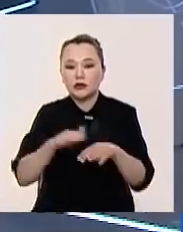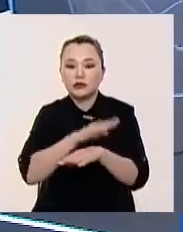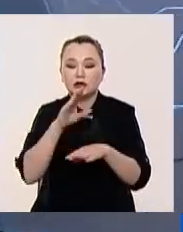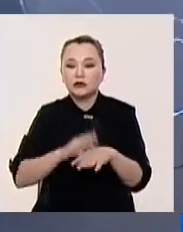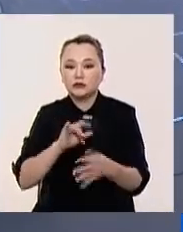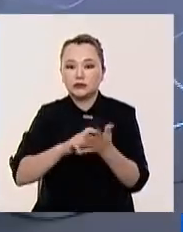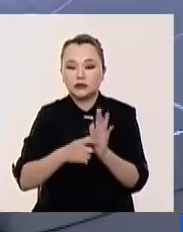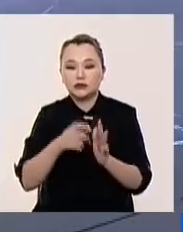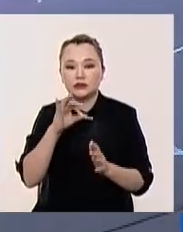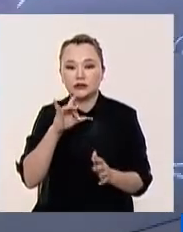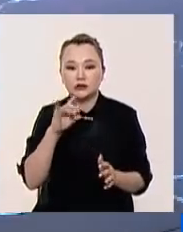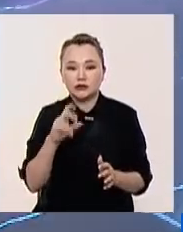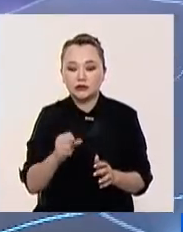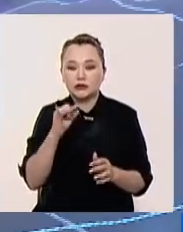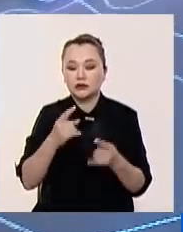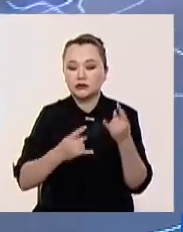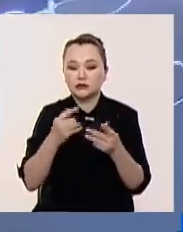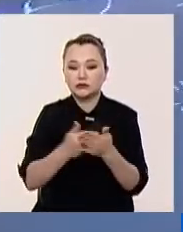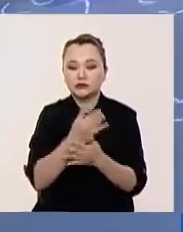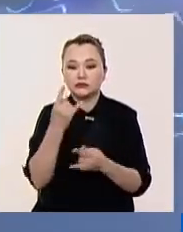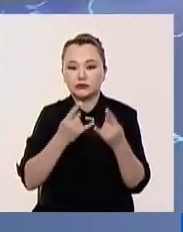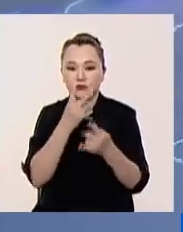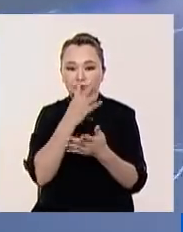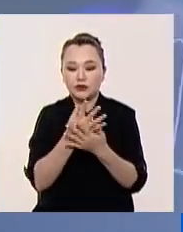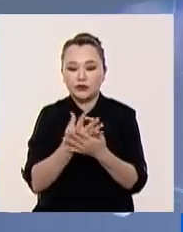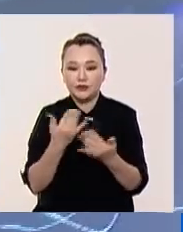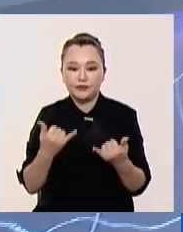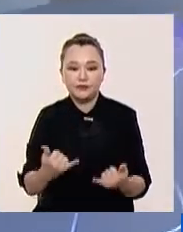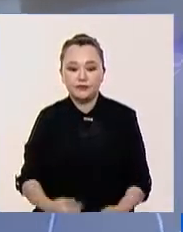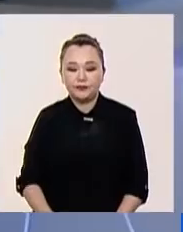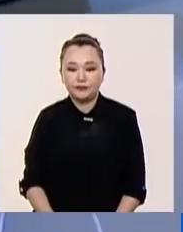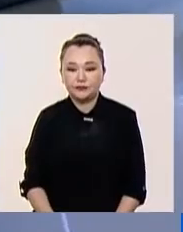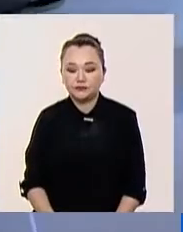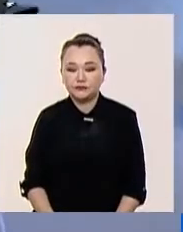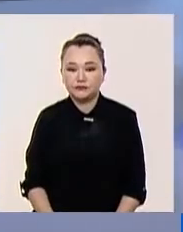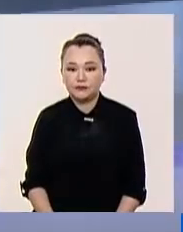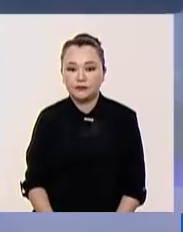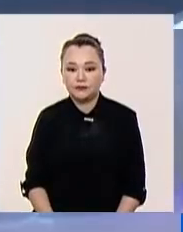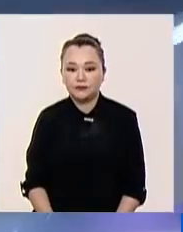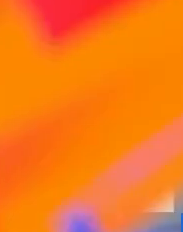Кеш, студия «Домен» Ирина Евгеньева, «Информбюро» в эфире. И смотрите сегодня.